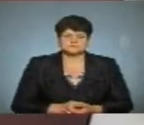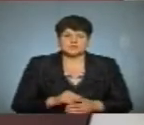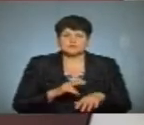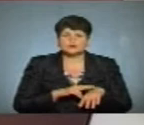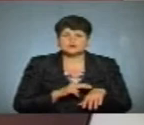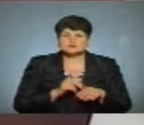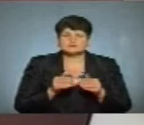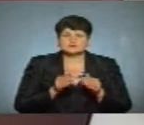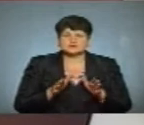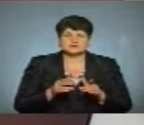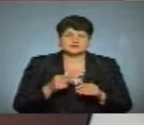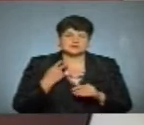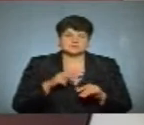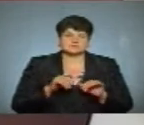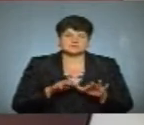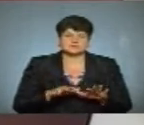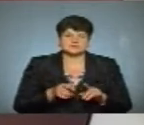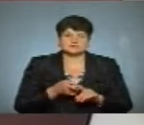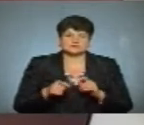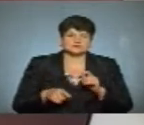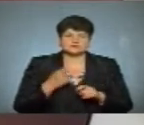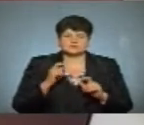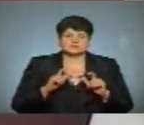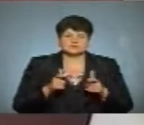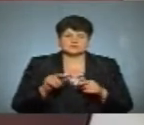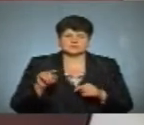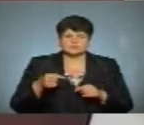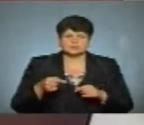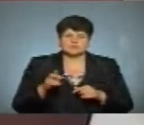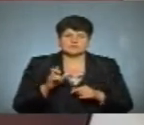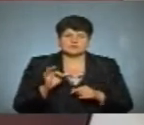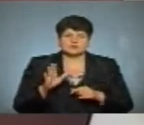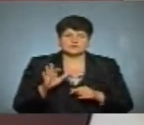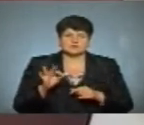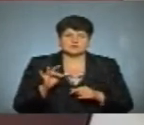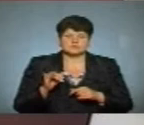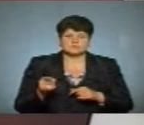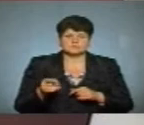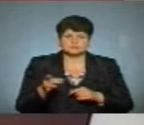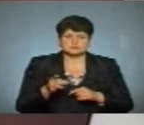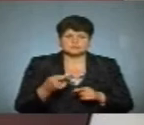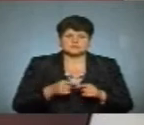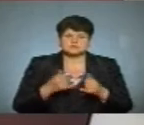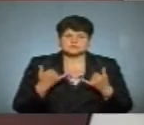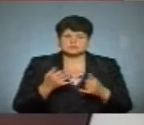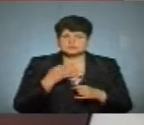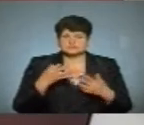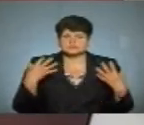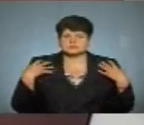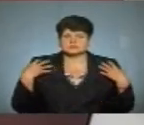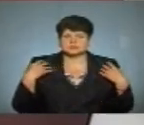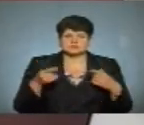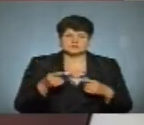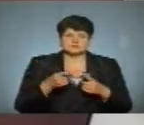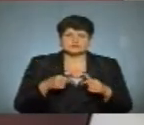Поліцейські відкрили кримінальне провадження через порушення карантинних вимог у Баворові Тернопільського району. Про це сьогодні повідомив начальник